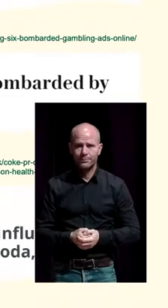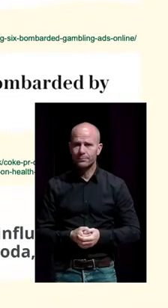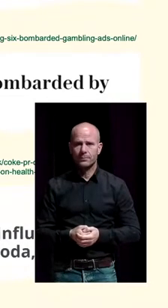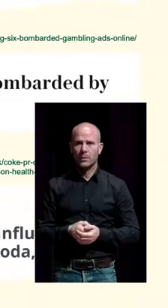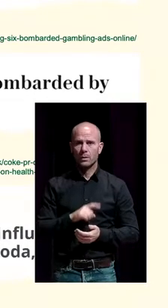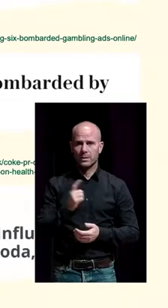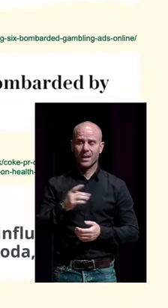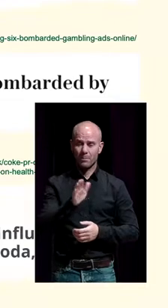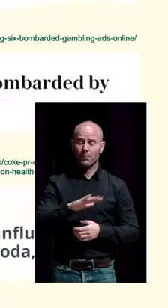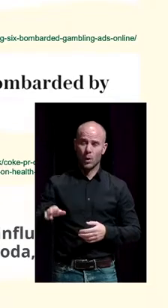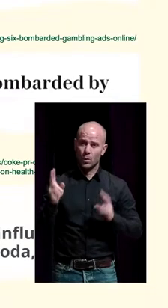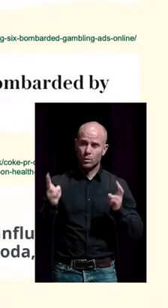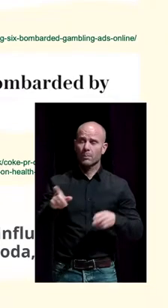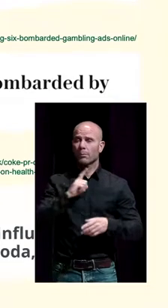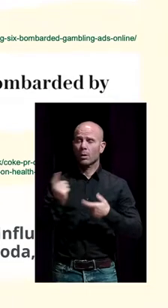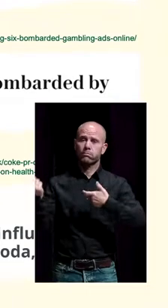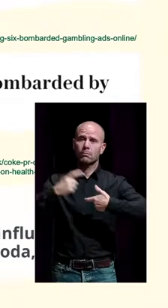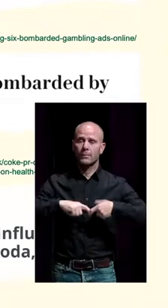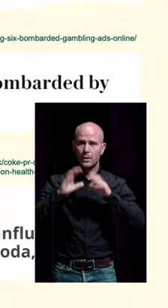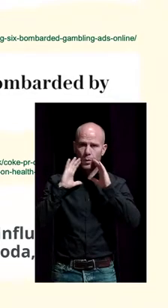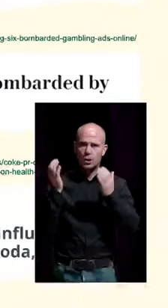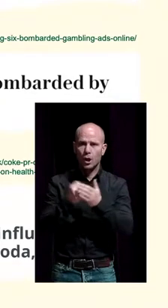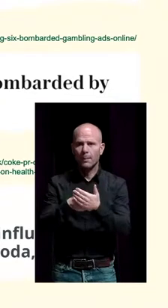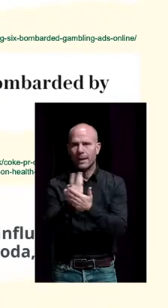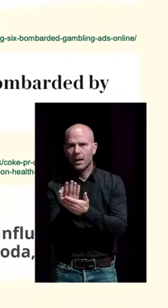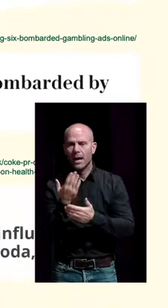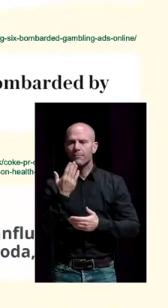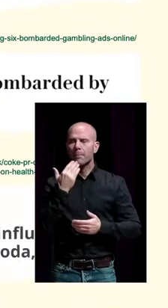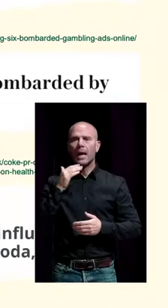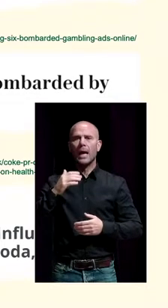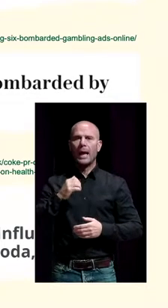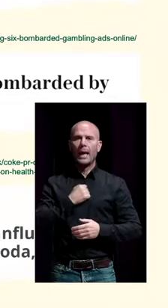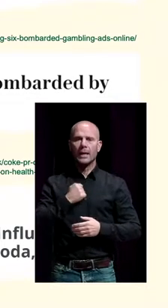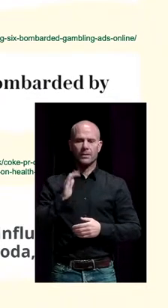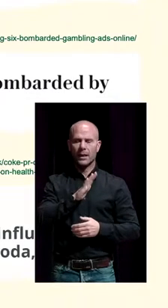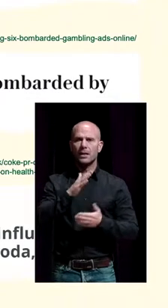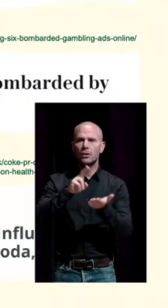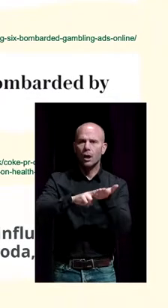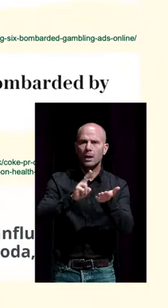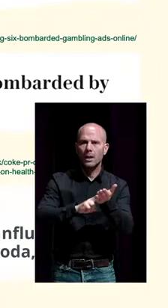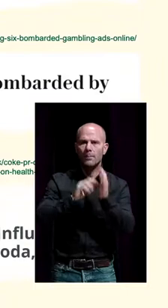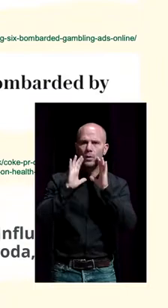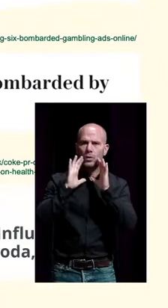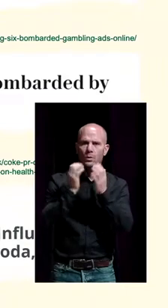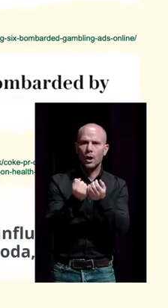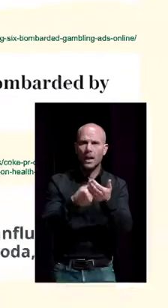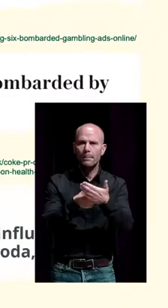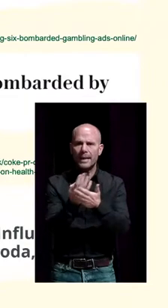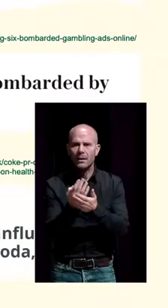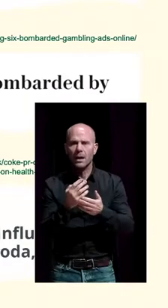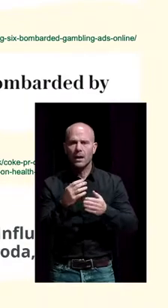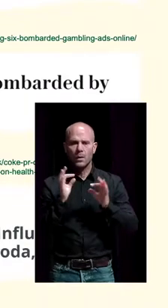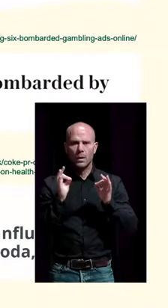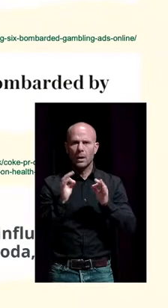på sociala medier nu. Vem äger deras data på sociala medier, och vad händer med de data där? Så det här är